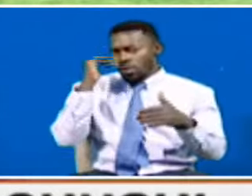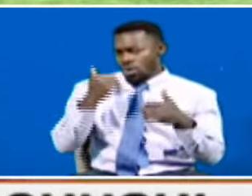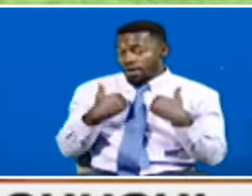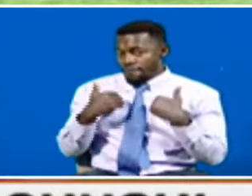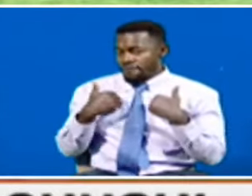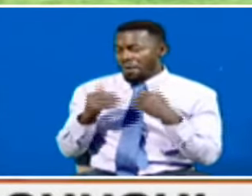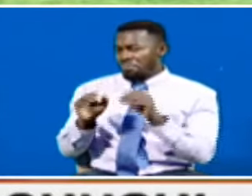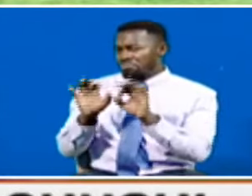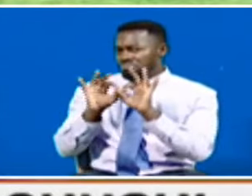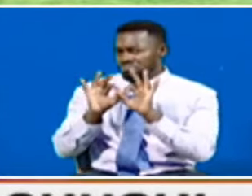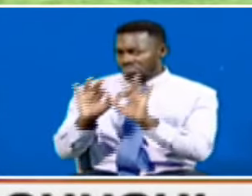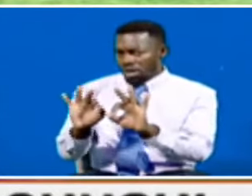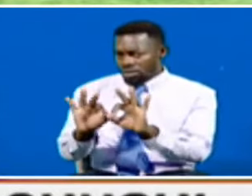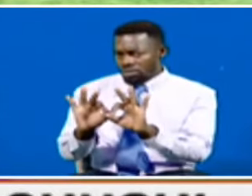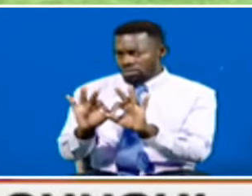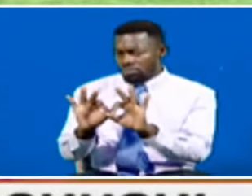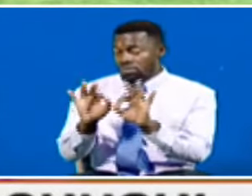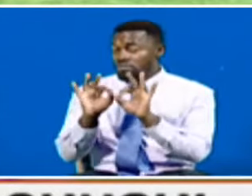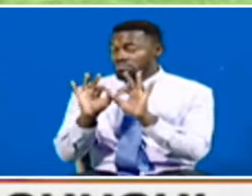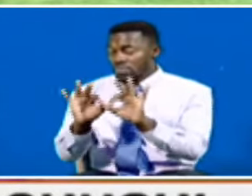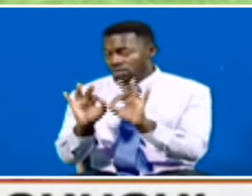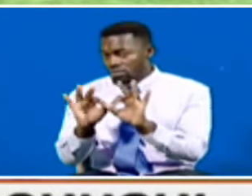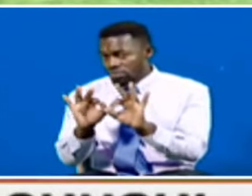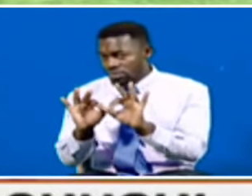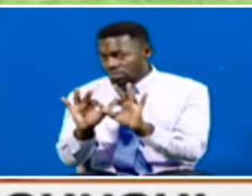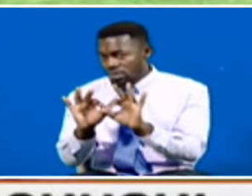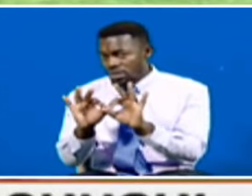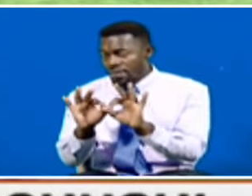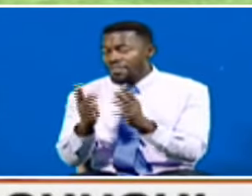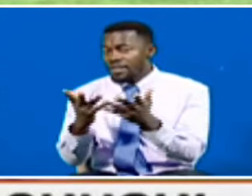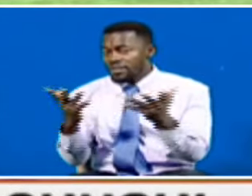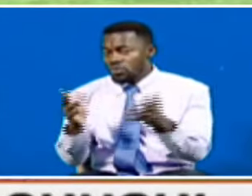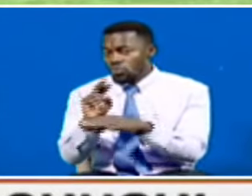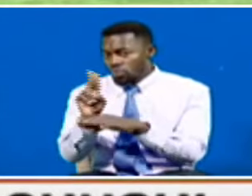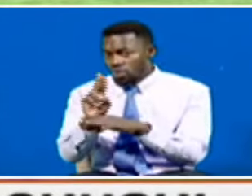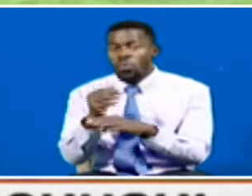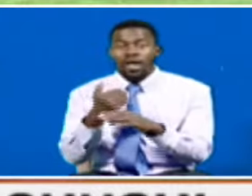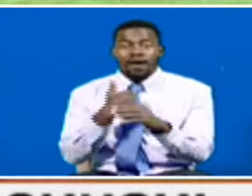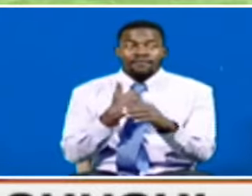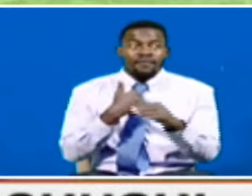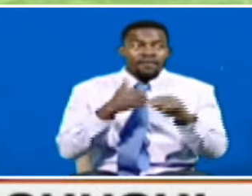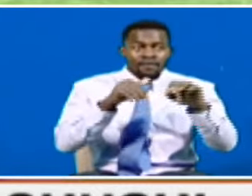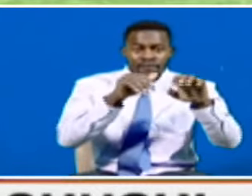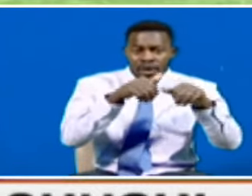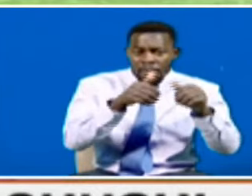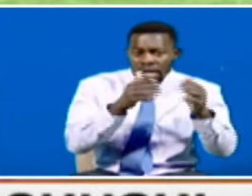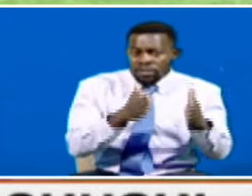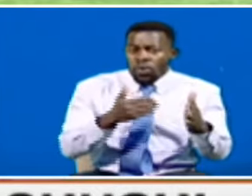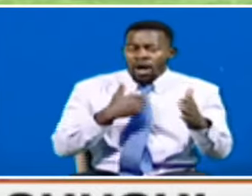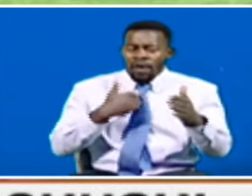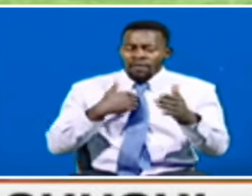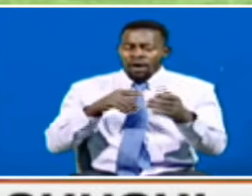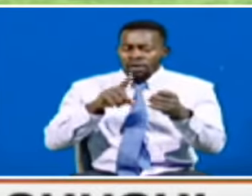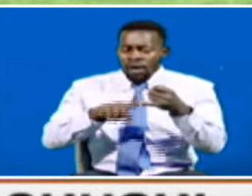conventional fertilizers. Na tumekuja hapa na wakulima, tuna mbegu,